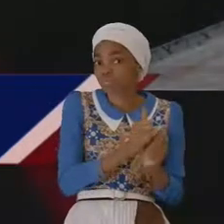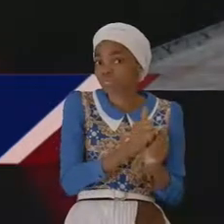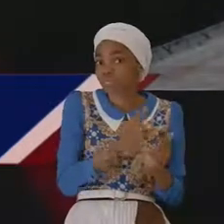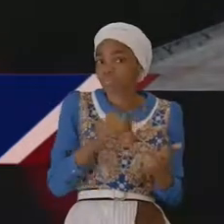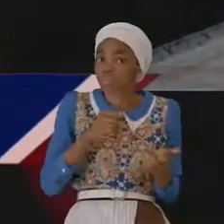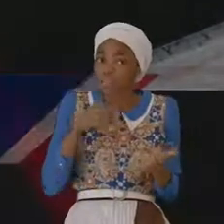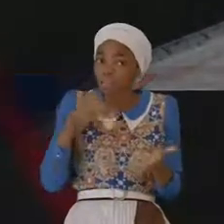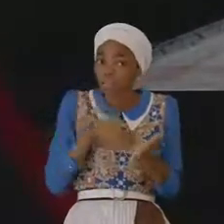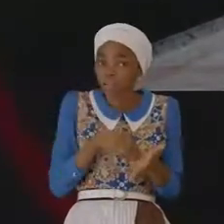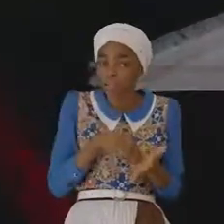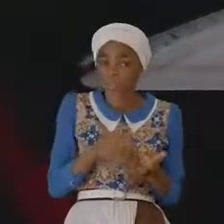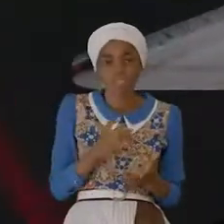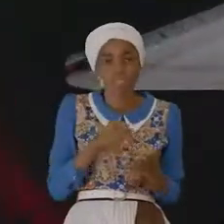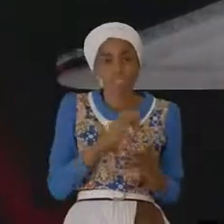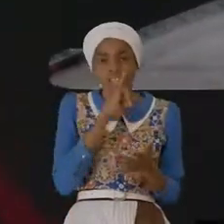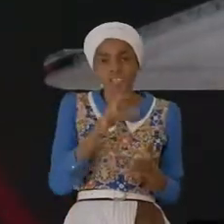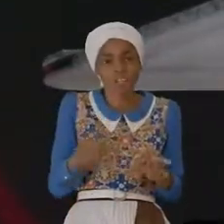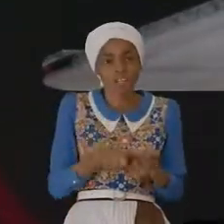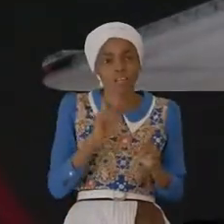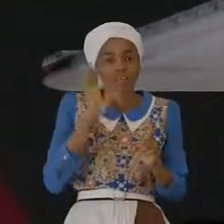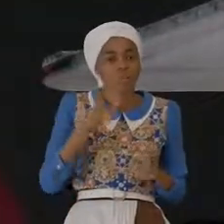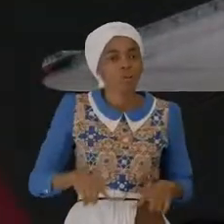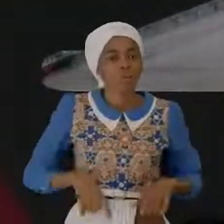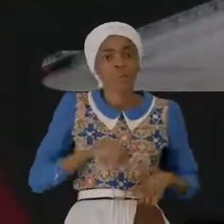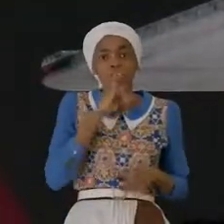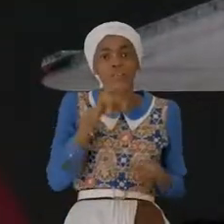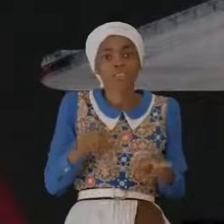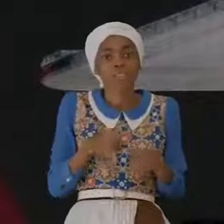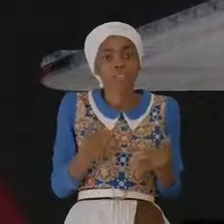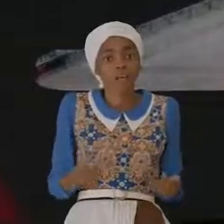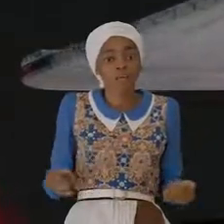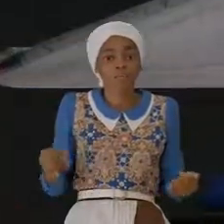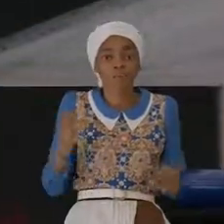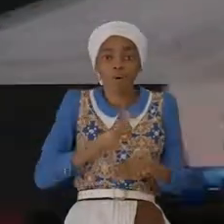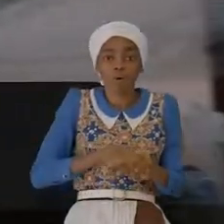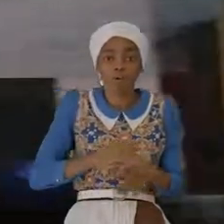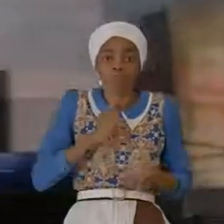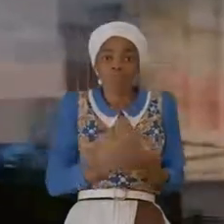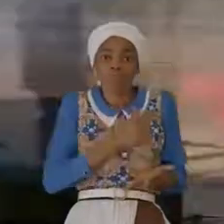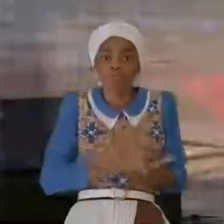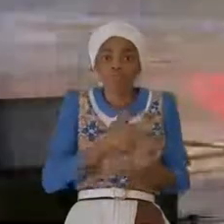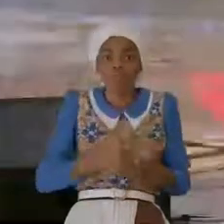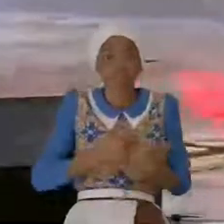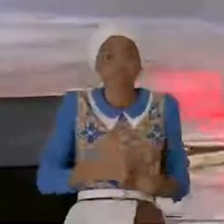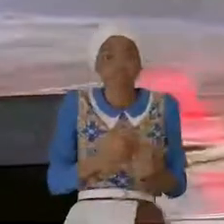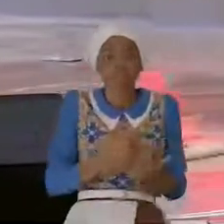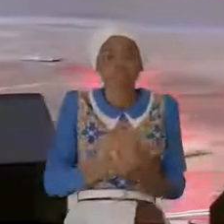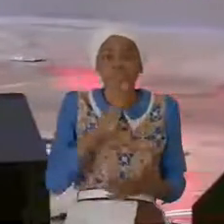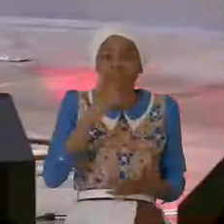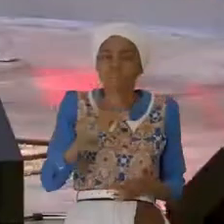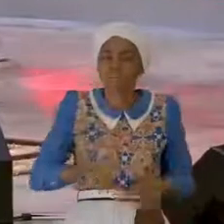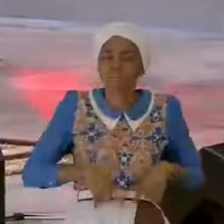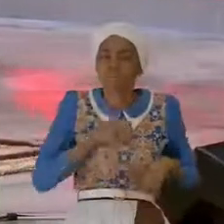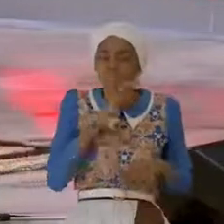n'allez plus courir tel que vous devez le faire parce que votre vie maintenant, c'est une vie de débat maintenant. Votre vie maintenant, c'est une vie de discussion